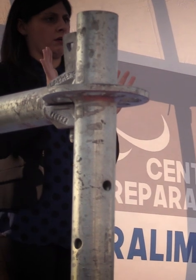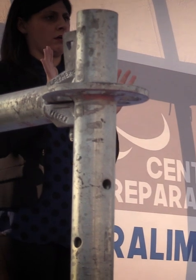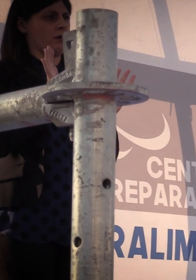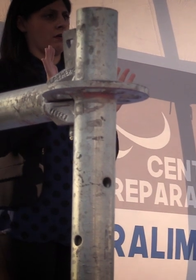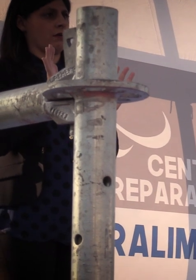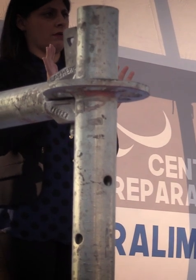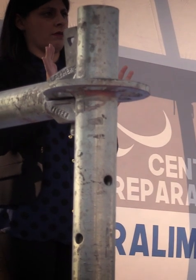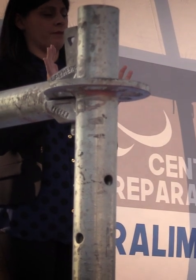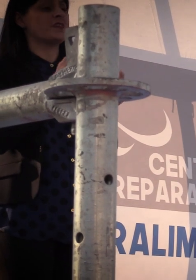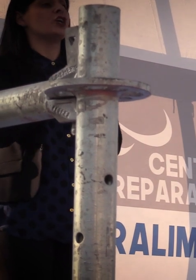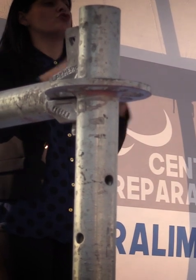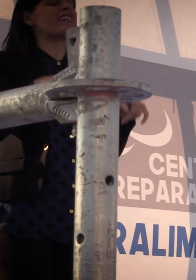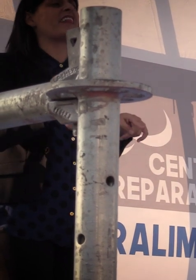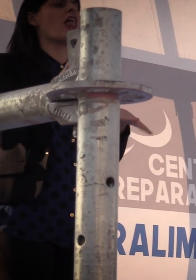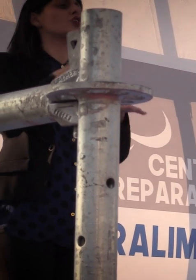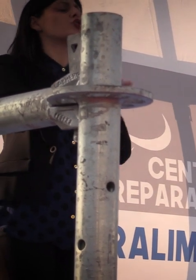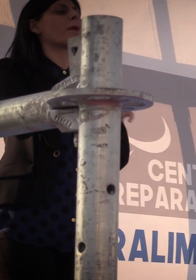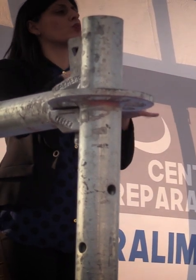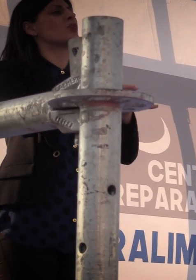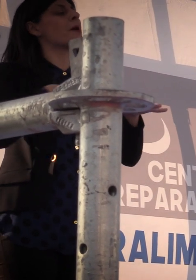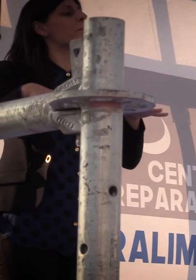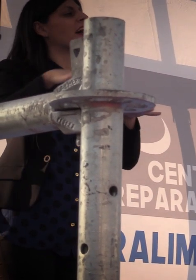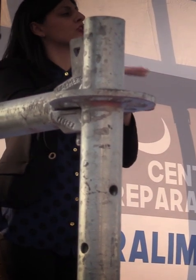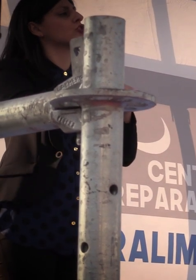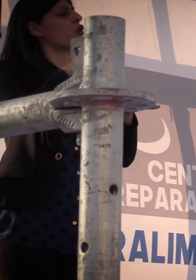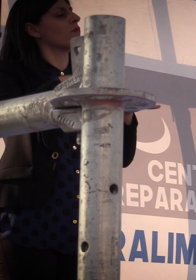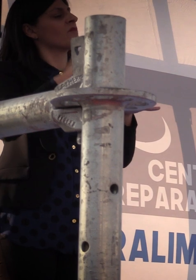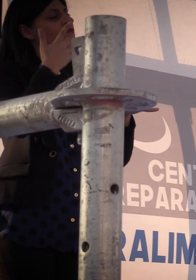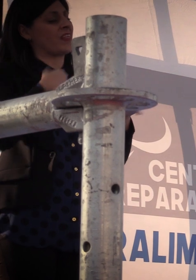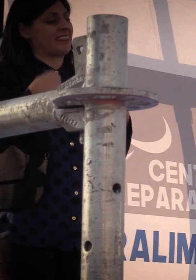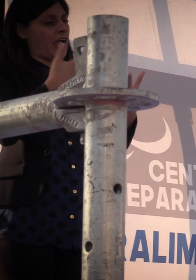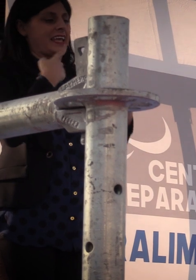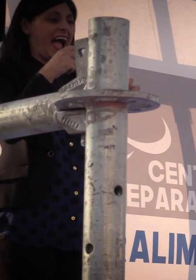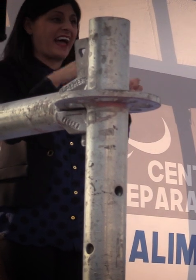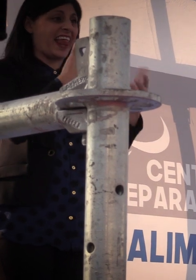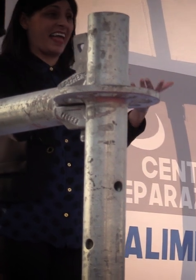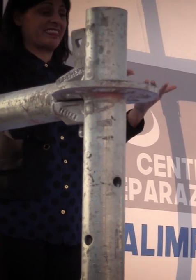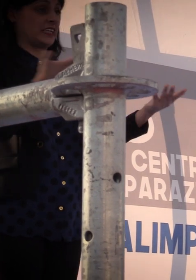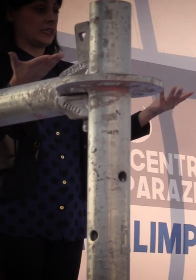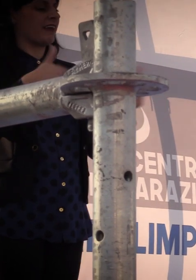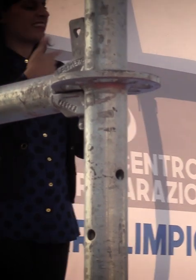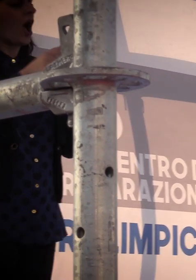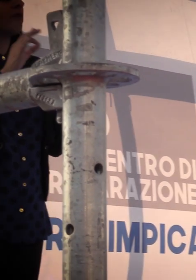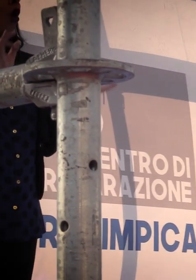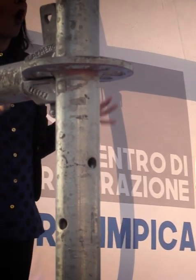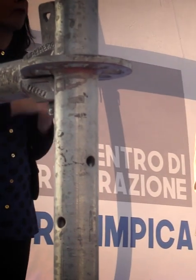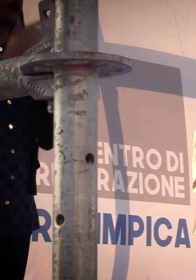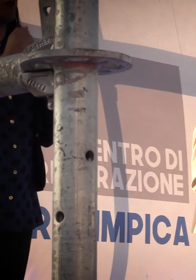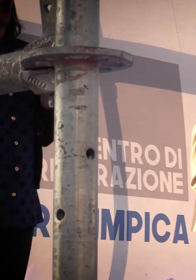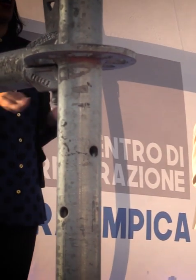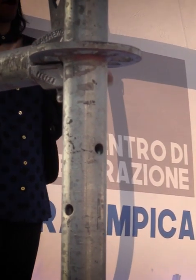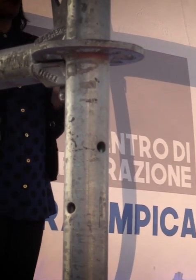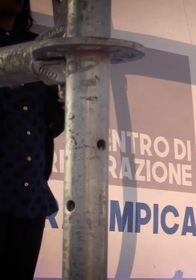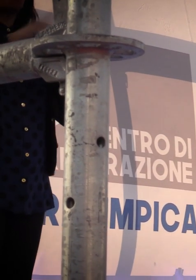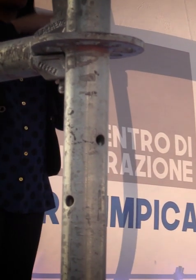la cittadella è soprattutto uno spazio dove si dà ad atleti l'opportunità di allenarsi tra l'altro abbiamo